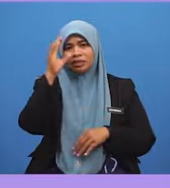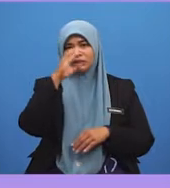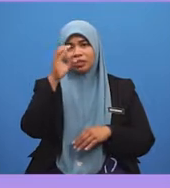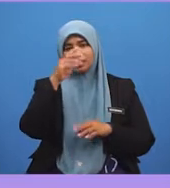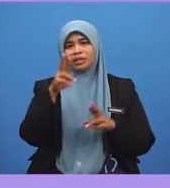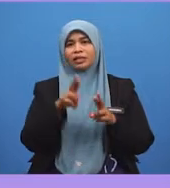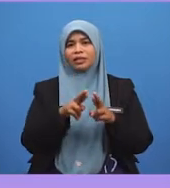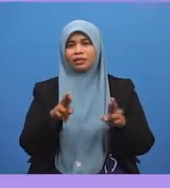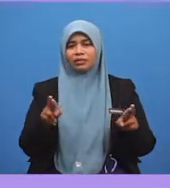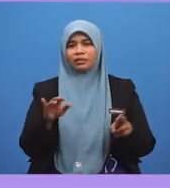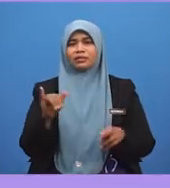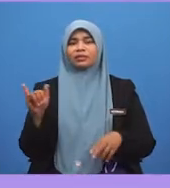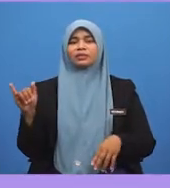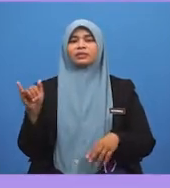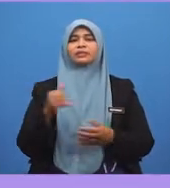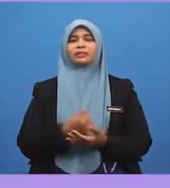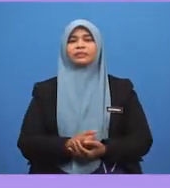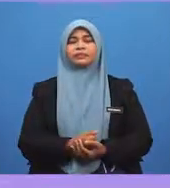pembarisnya.